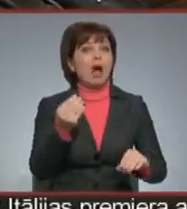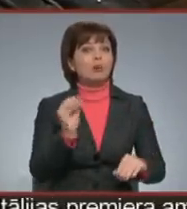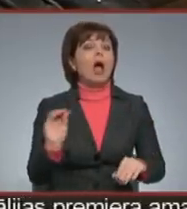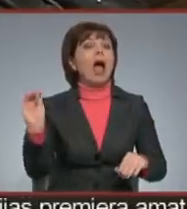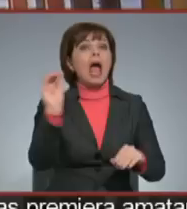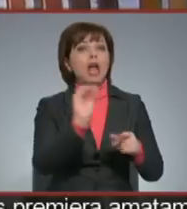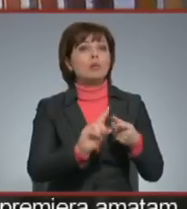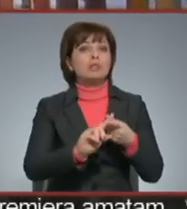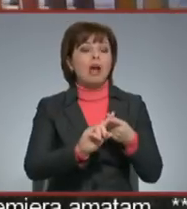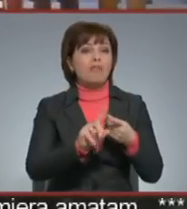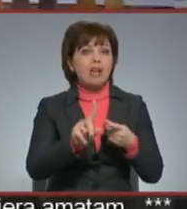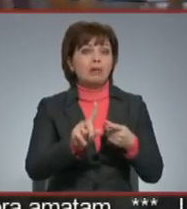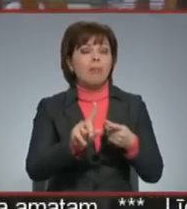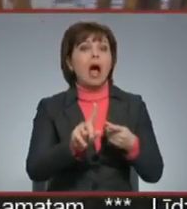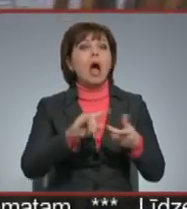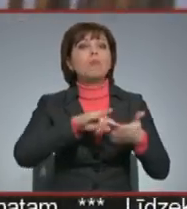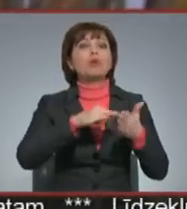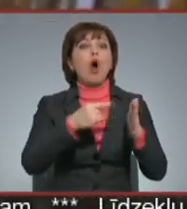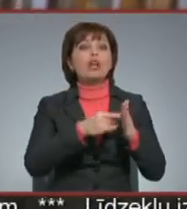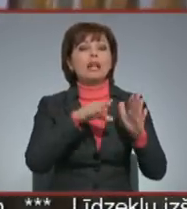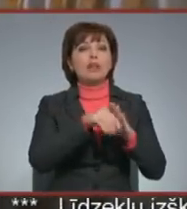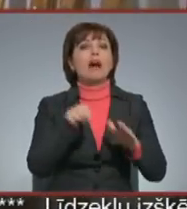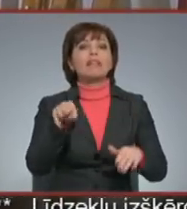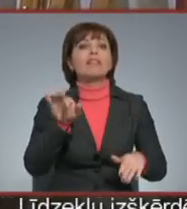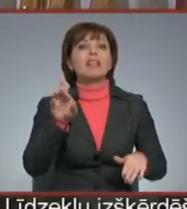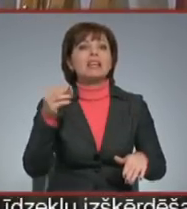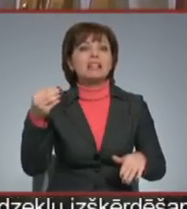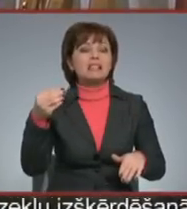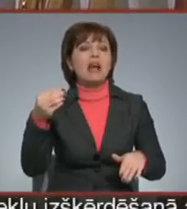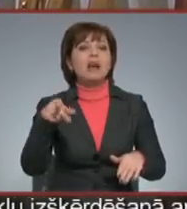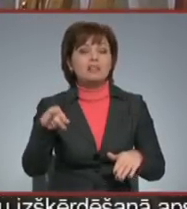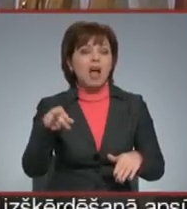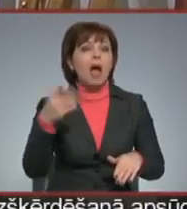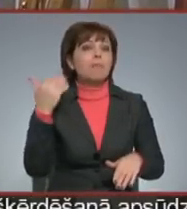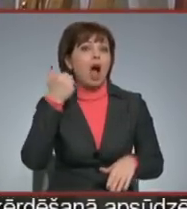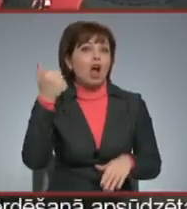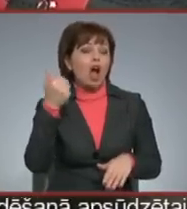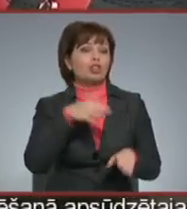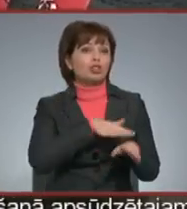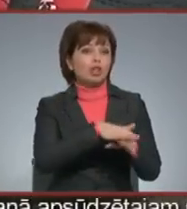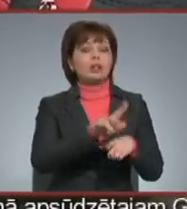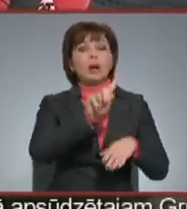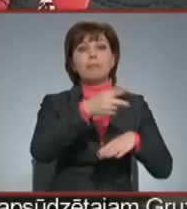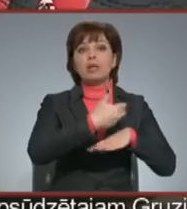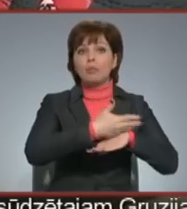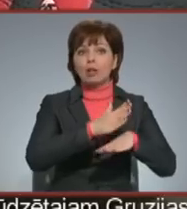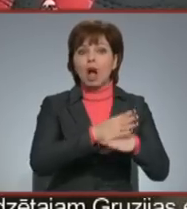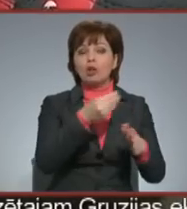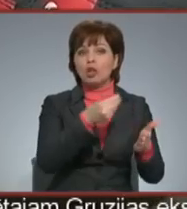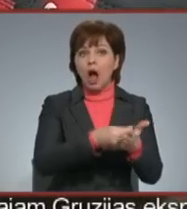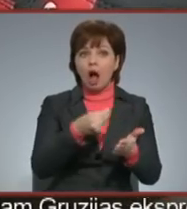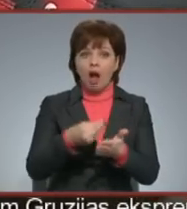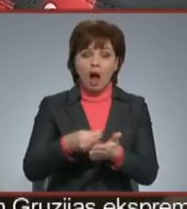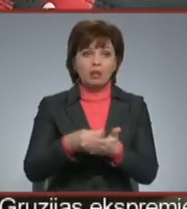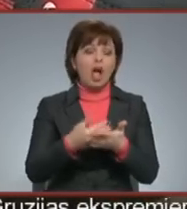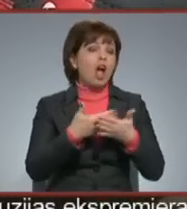Eiropas Savienības līdera projekta ietveros. Tirzas pagasta attīstības biedrība jau pagājušajā gadā realizēja tā pirmo daļu, iegādājoties krietni daudz